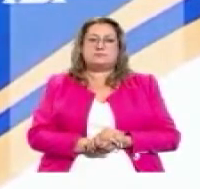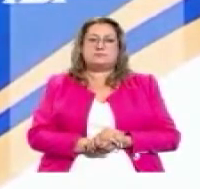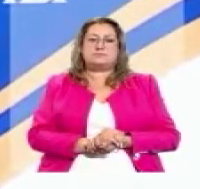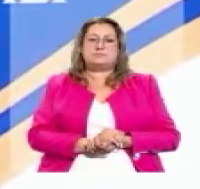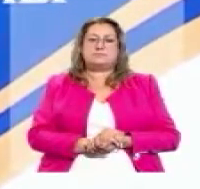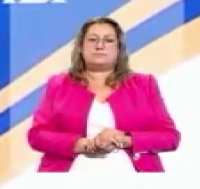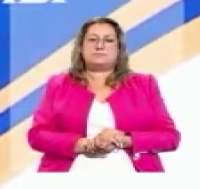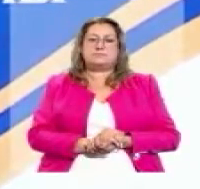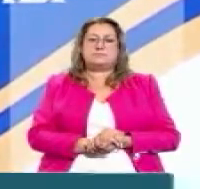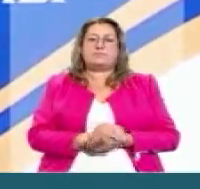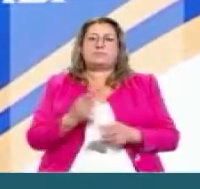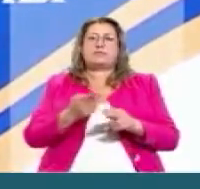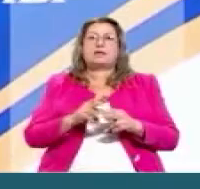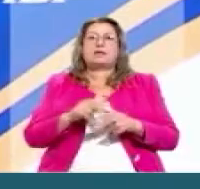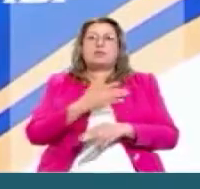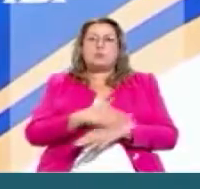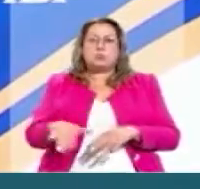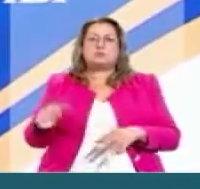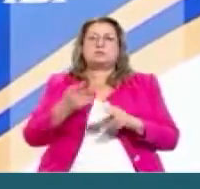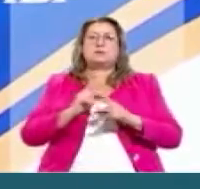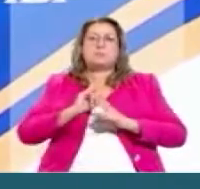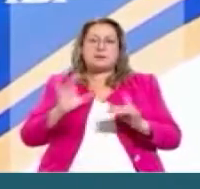өтті. Бұл көше